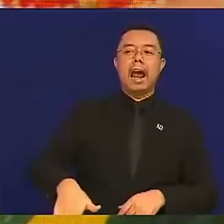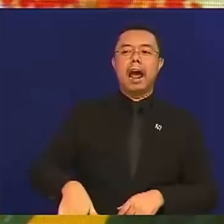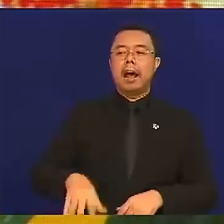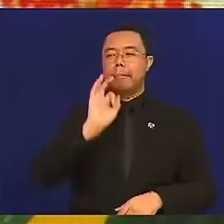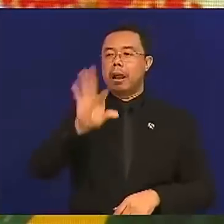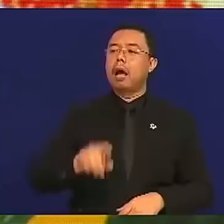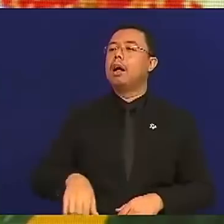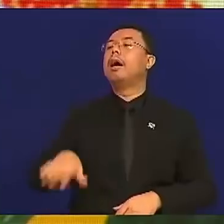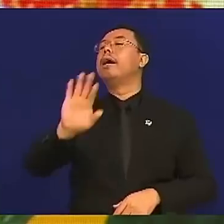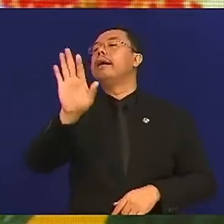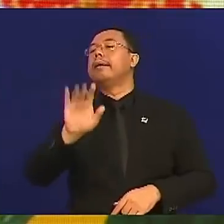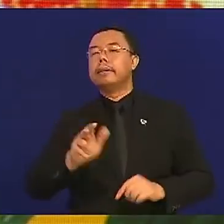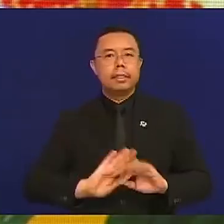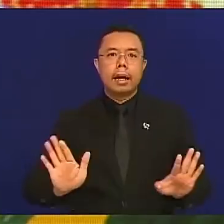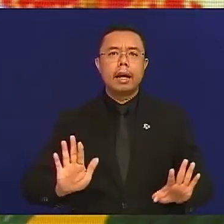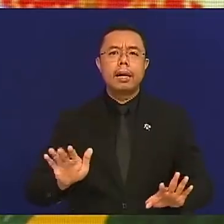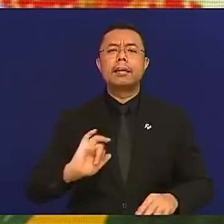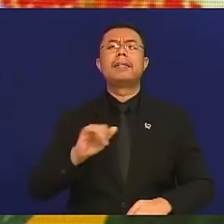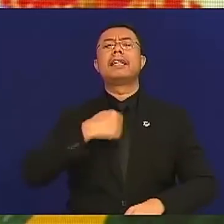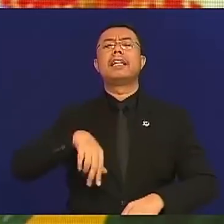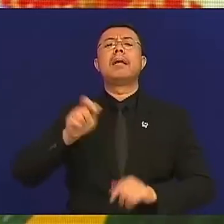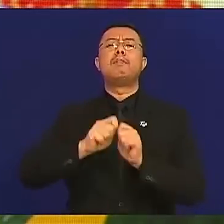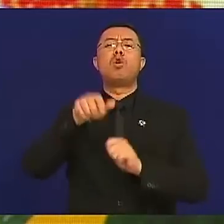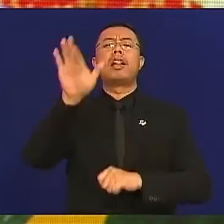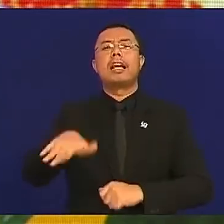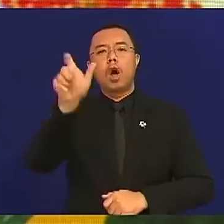dibelas kasihani ya. Kita merendahkan orang.